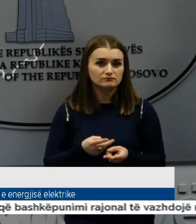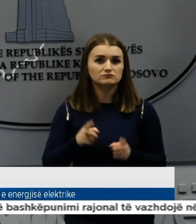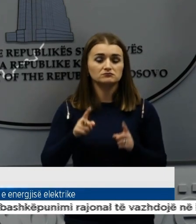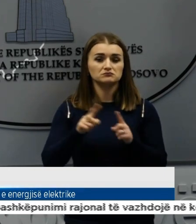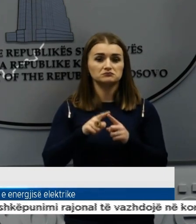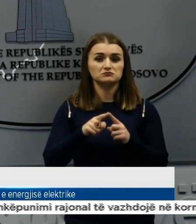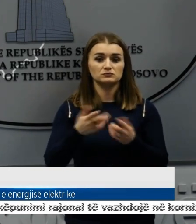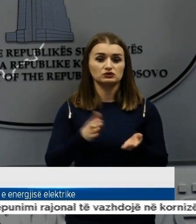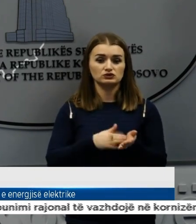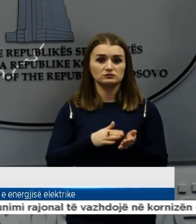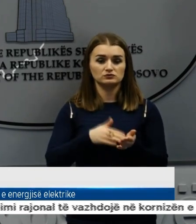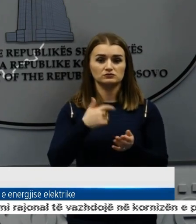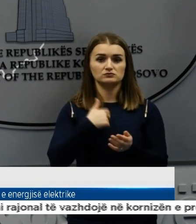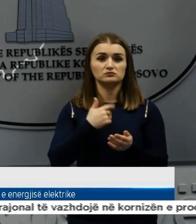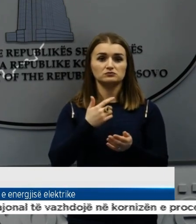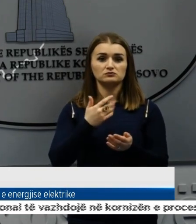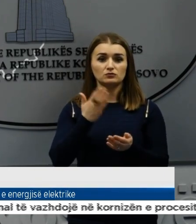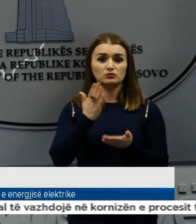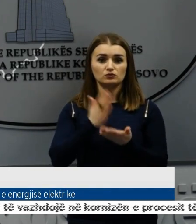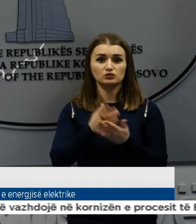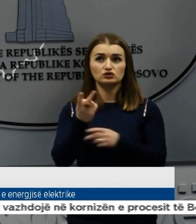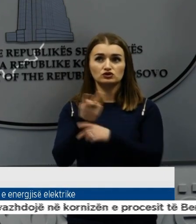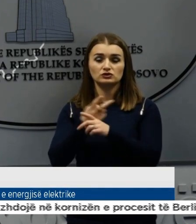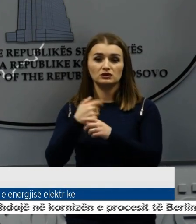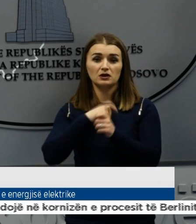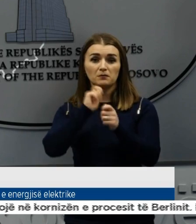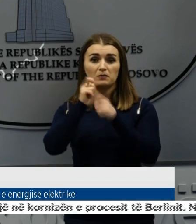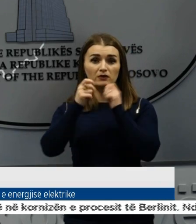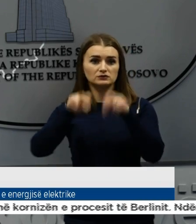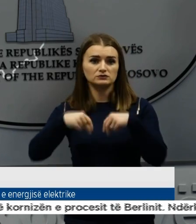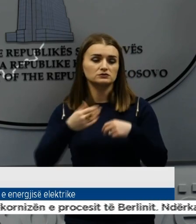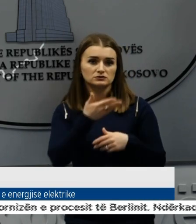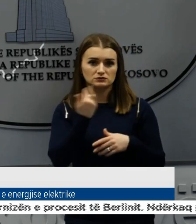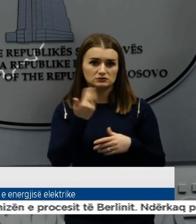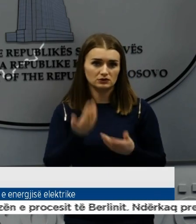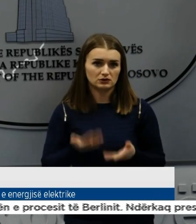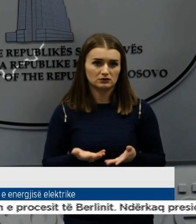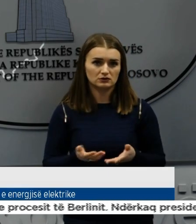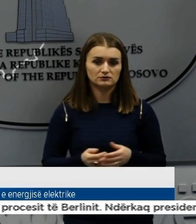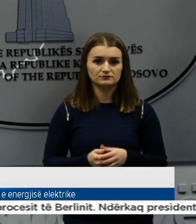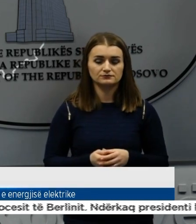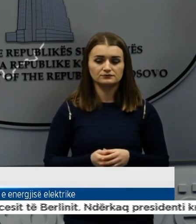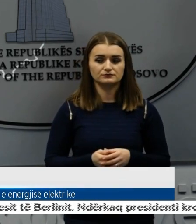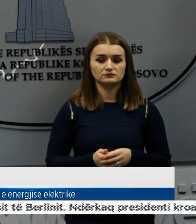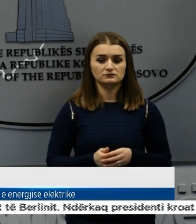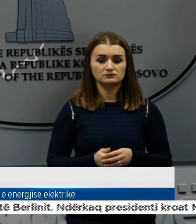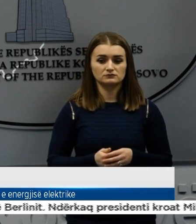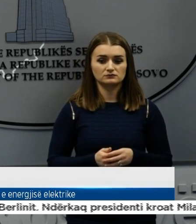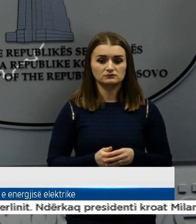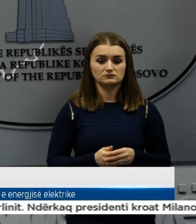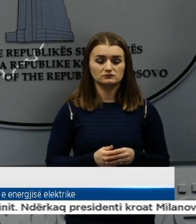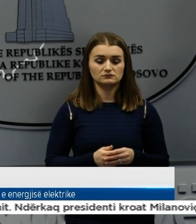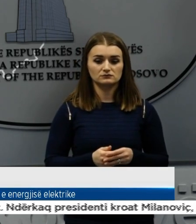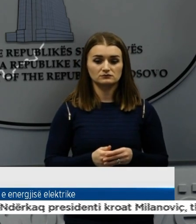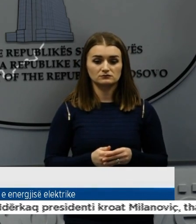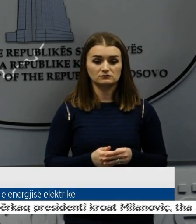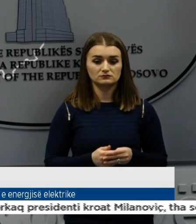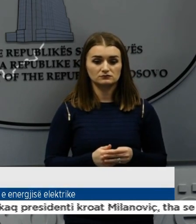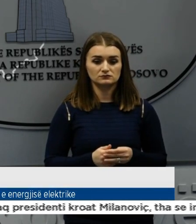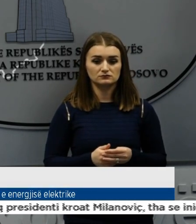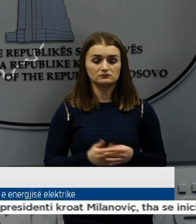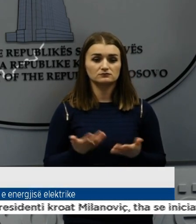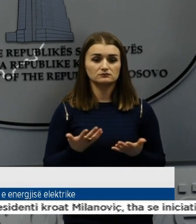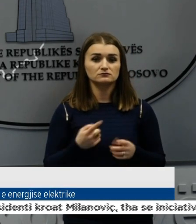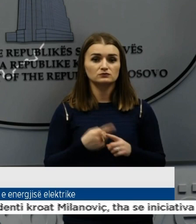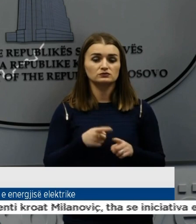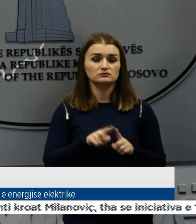marrëveshje me një shtet specifik prej nga blejmë energji. Dhe saj përket asaj se çfarë ndalë Serbia, duke qenë se ne